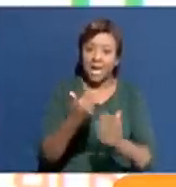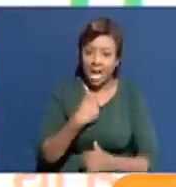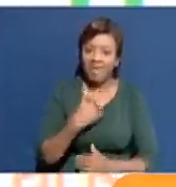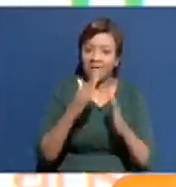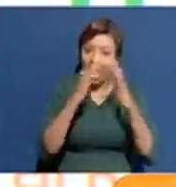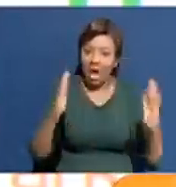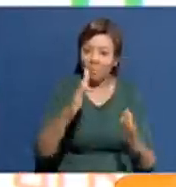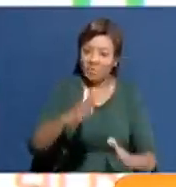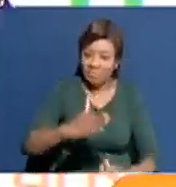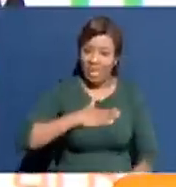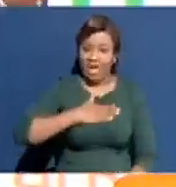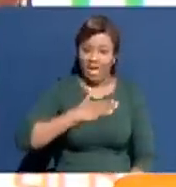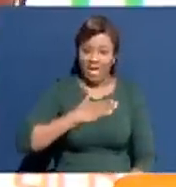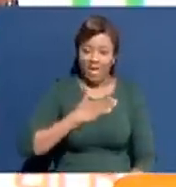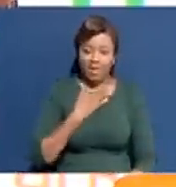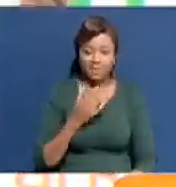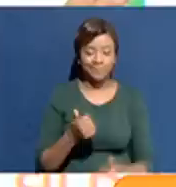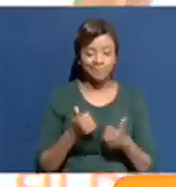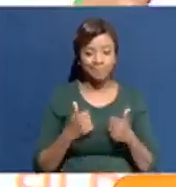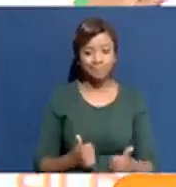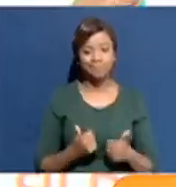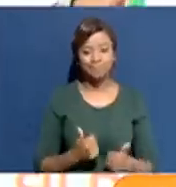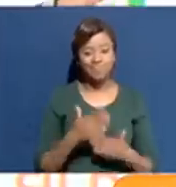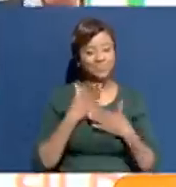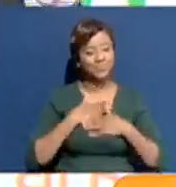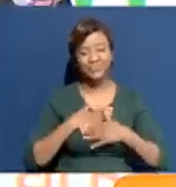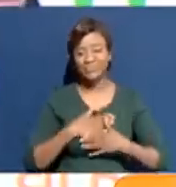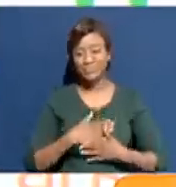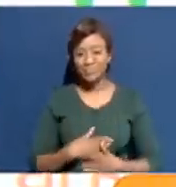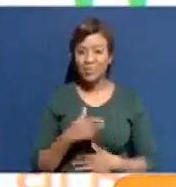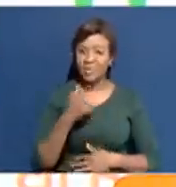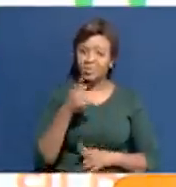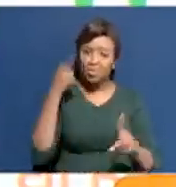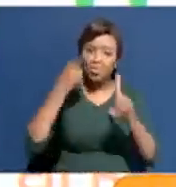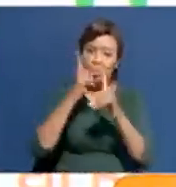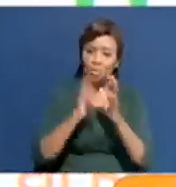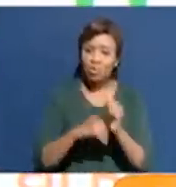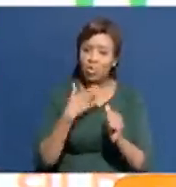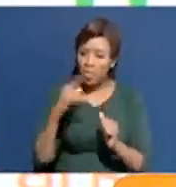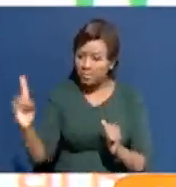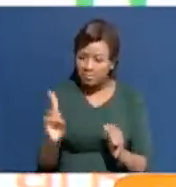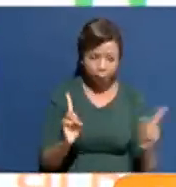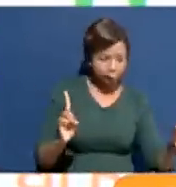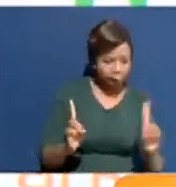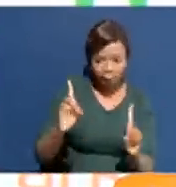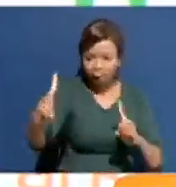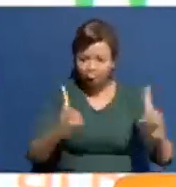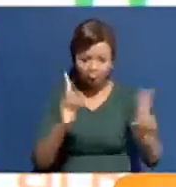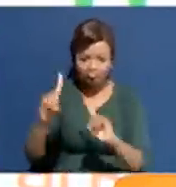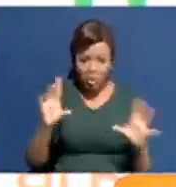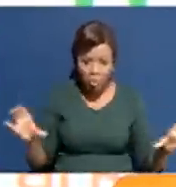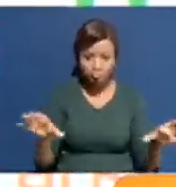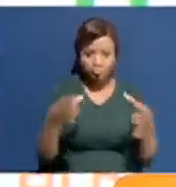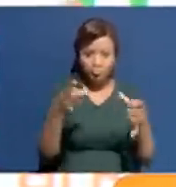anaita ni yake, ni kuhakikisha ya kwamba tunafanya pamoja. Kwa sababu wewe, nimesikia watu